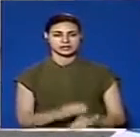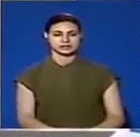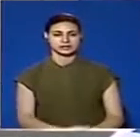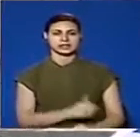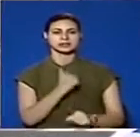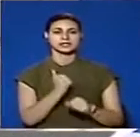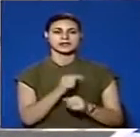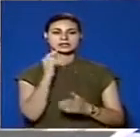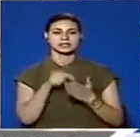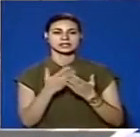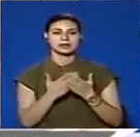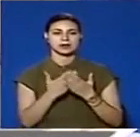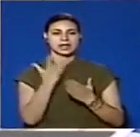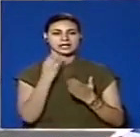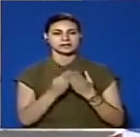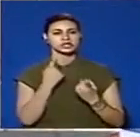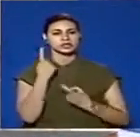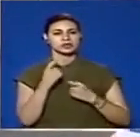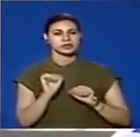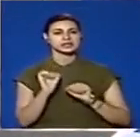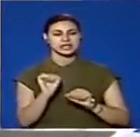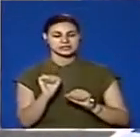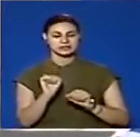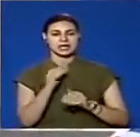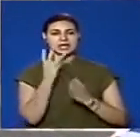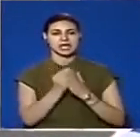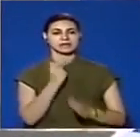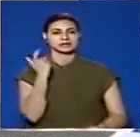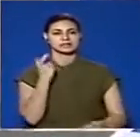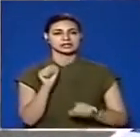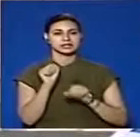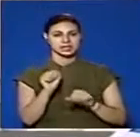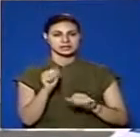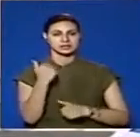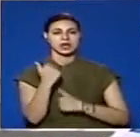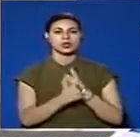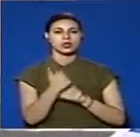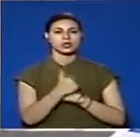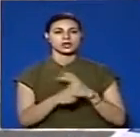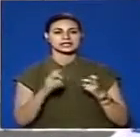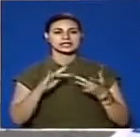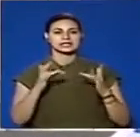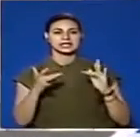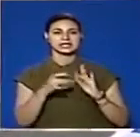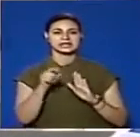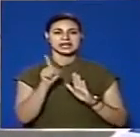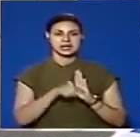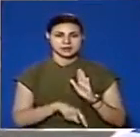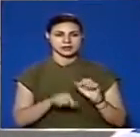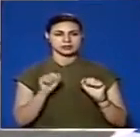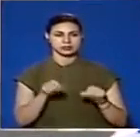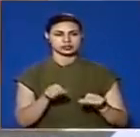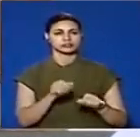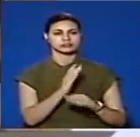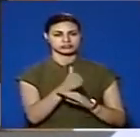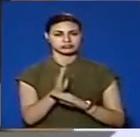არის პერსონალური მონაცემების დაცვა ინტერნეტში, როგორც არის საავტორო უფლებების დაცვა, როგორც არის კონკურენციის და ინტერნეტის გაიაფების და ხელმისაწვდომობის უზრუნველყოფა.